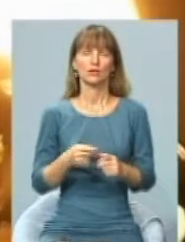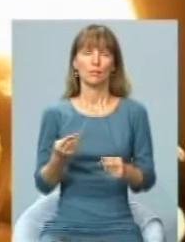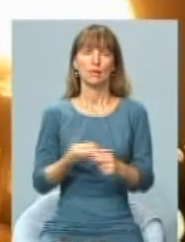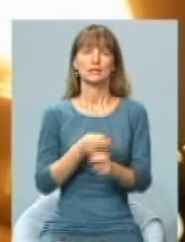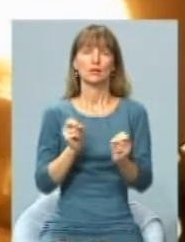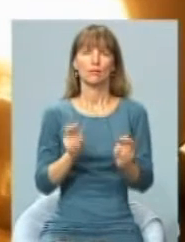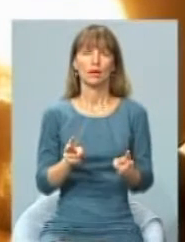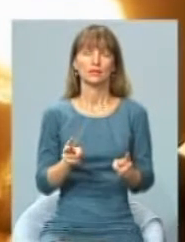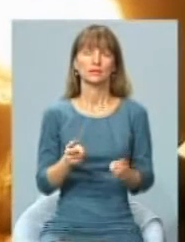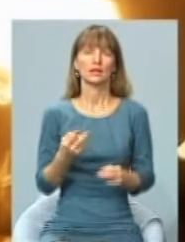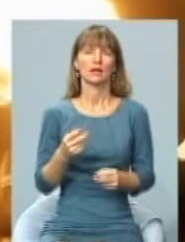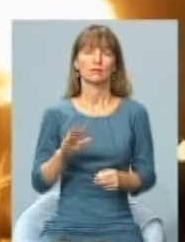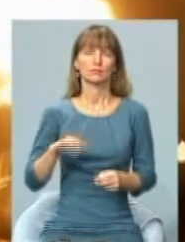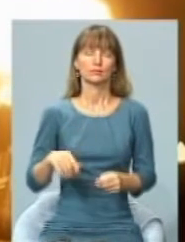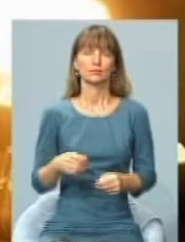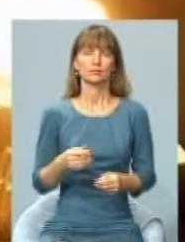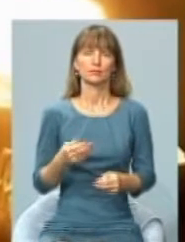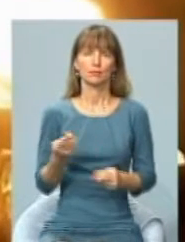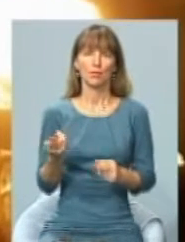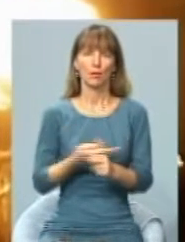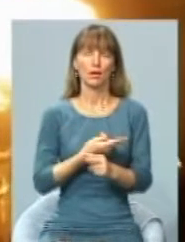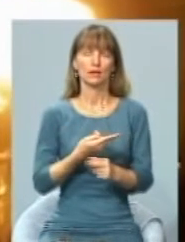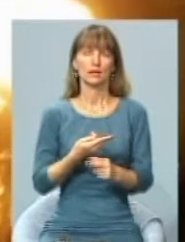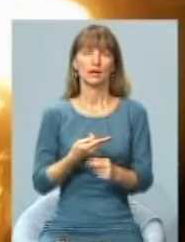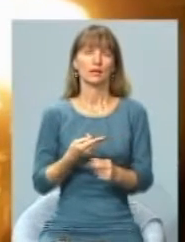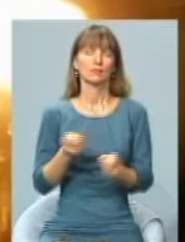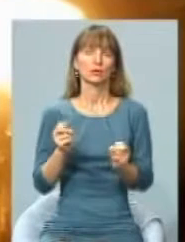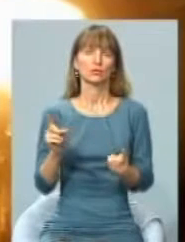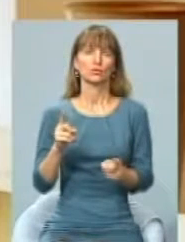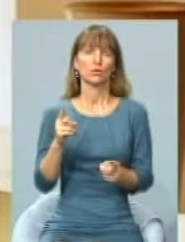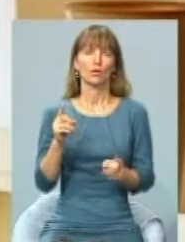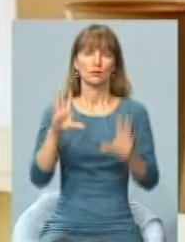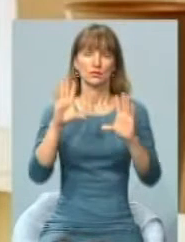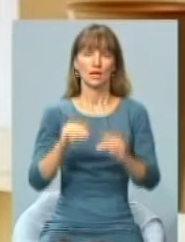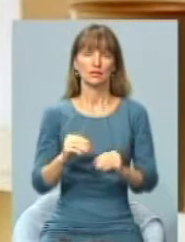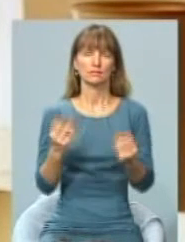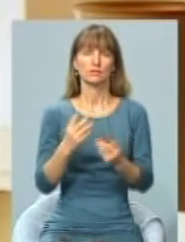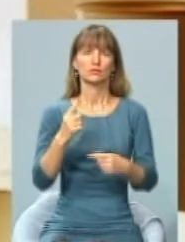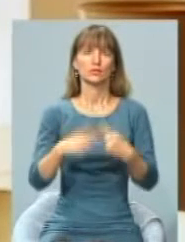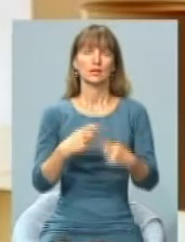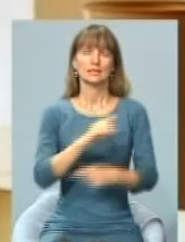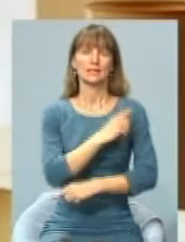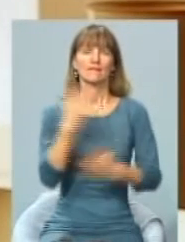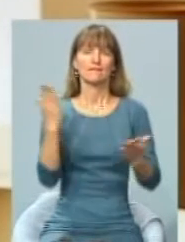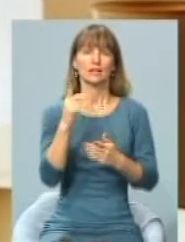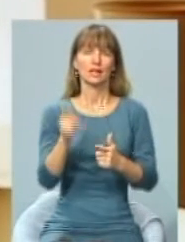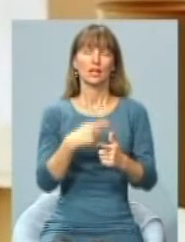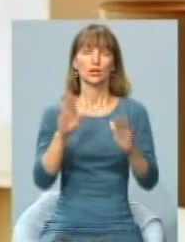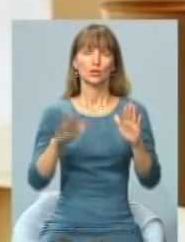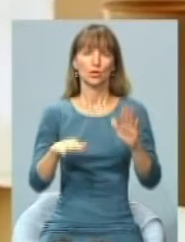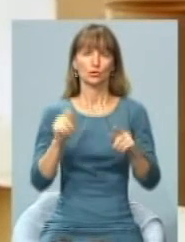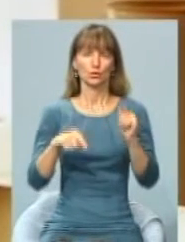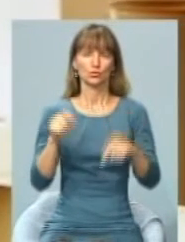безпечніше. А крім того, зникає небезпека, що вогонь згасне через сильний вітер чи дощ. Завдяки електричній лампочці приміщення